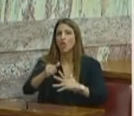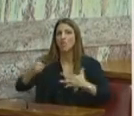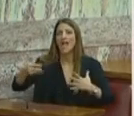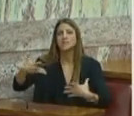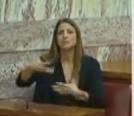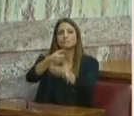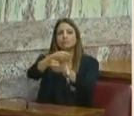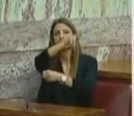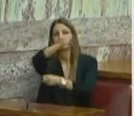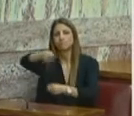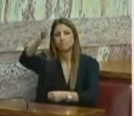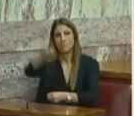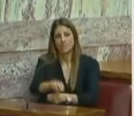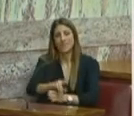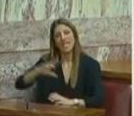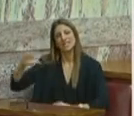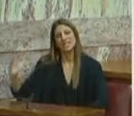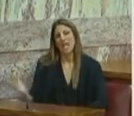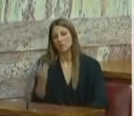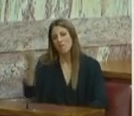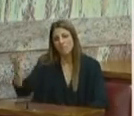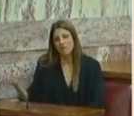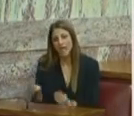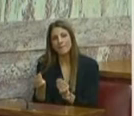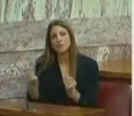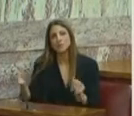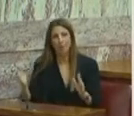αυτά, ευρέθη ο τρόπος αυτός,